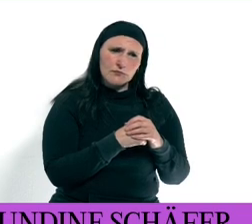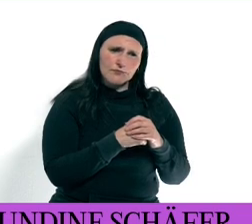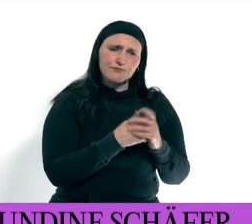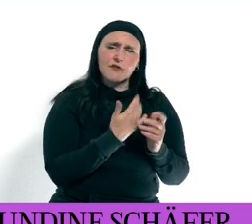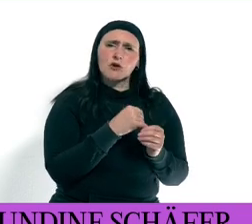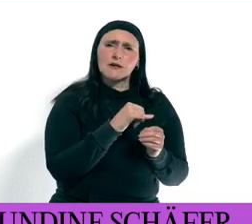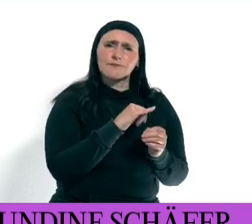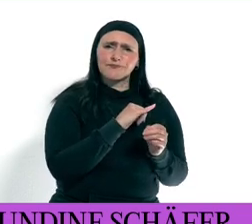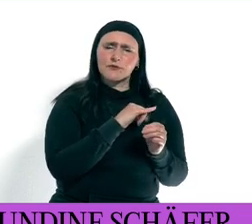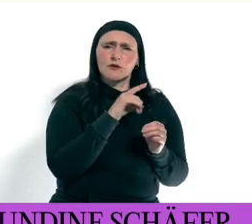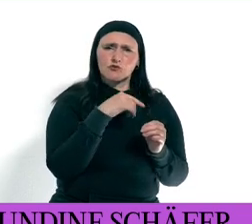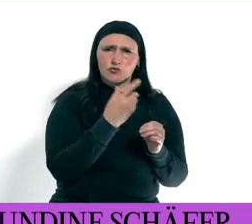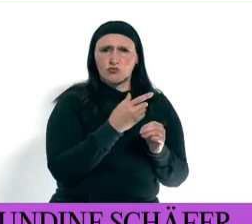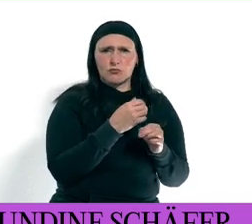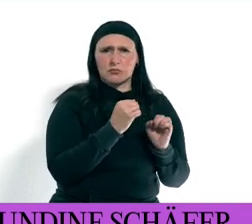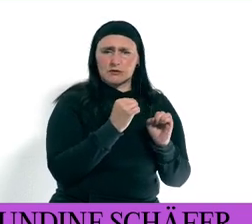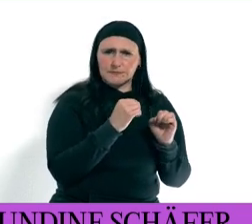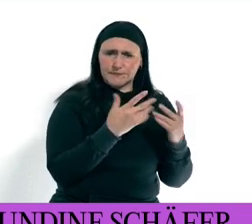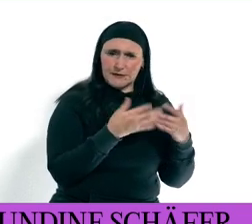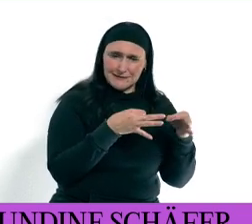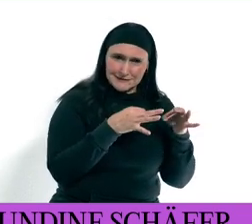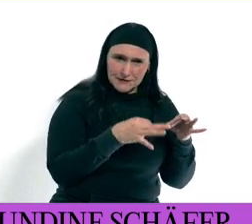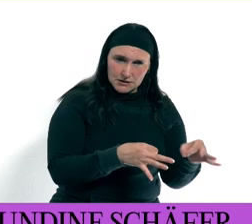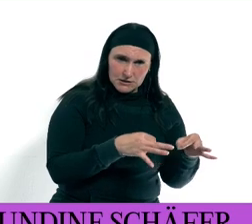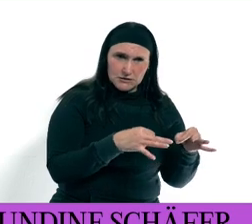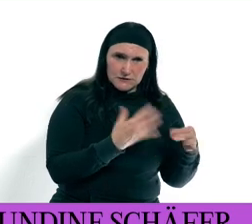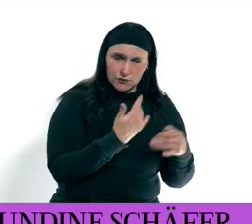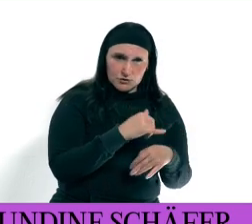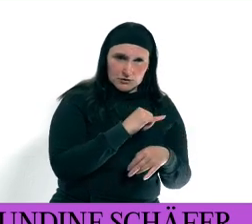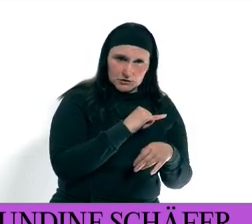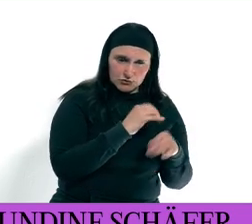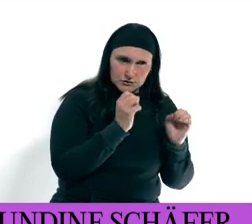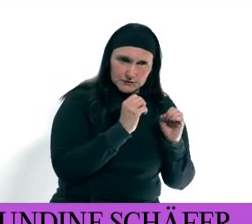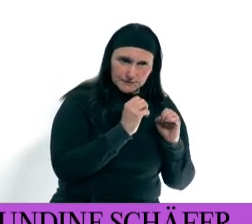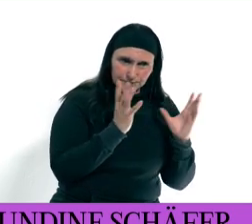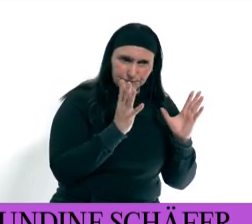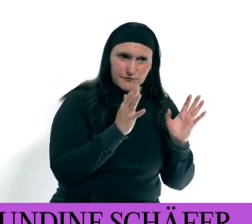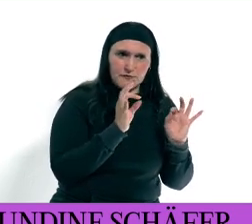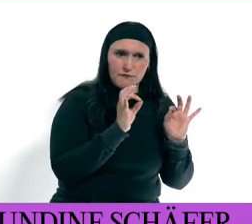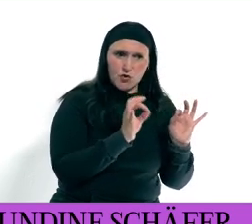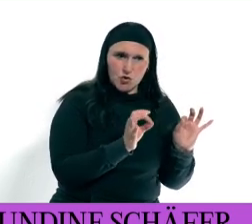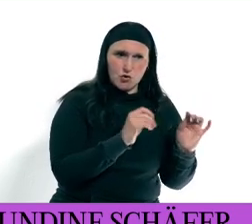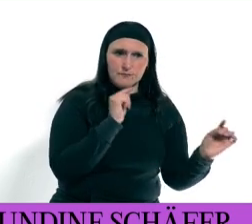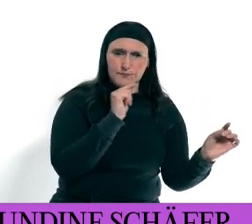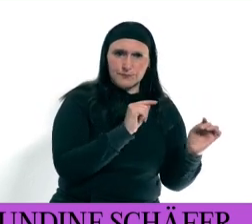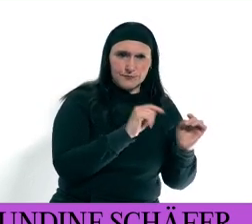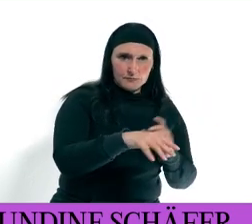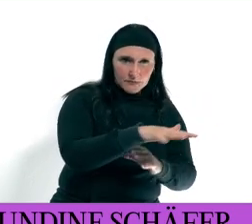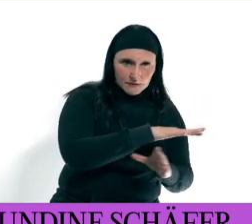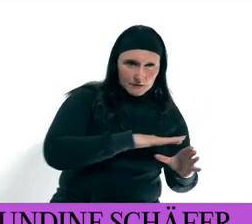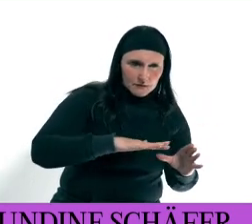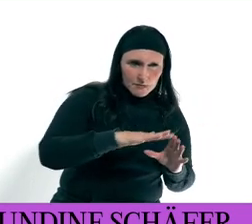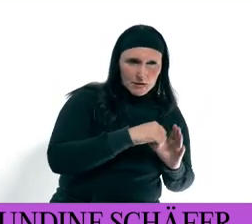Und dass wir auch Möglichkeiten hatten, noch etwas mehr Ressourcen aufzubringen. Und da sind wir dann hingegangen und